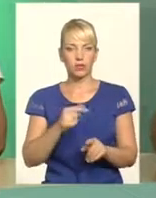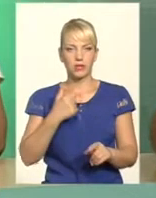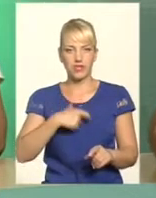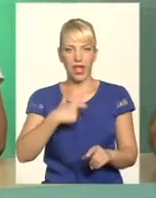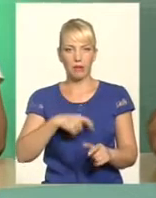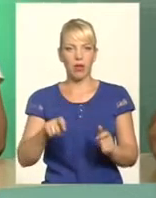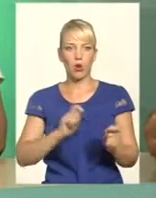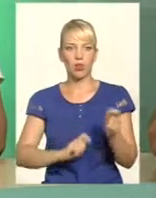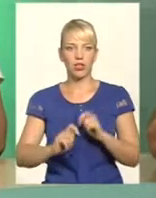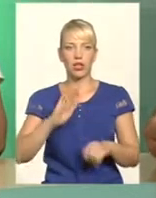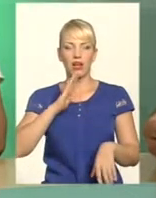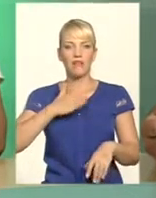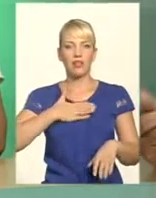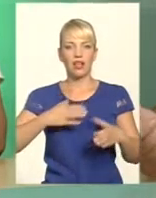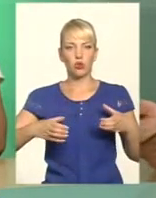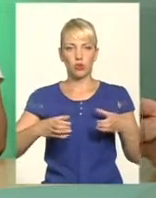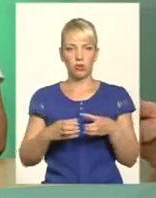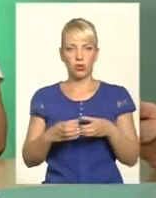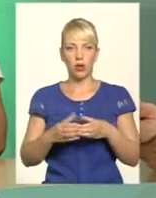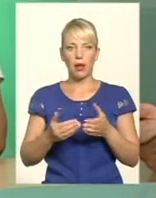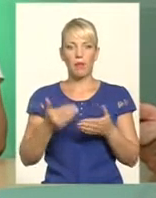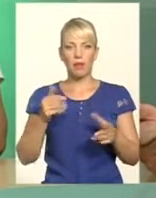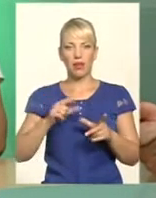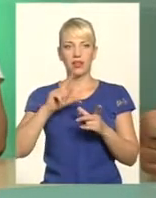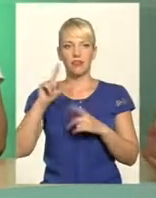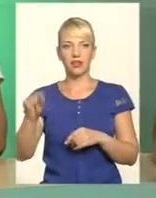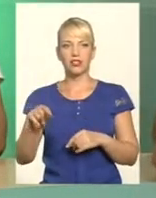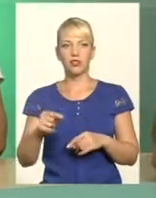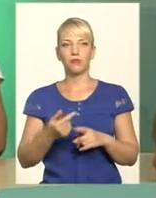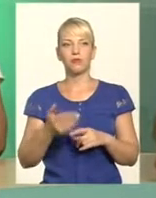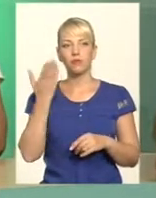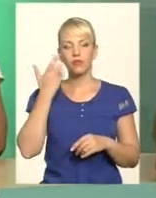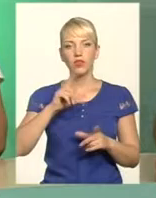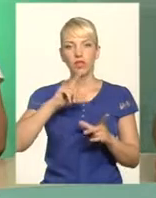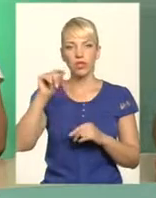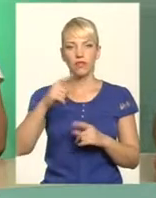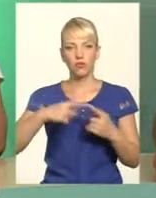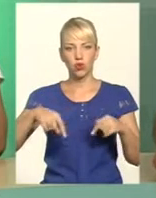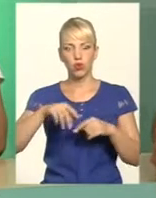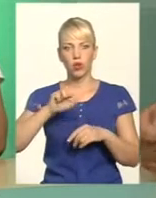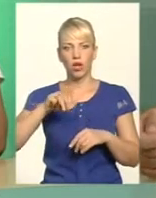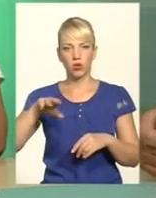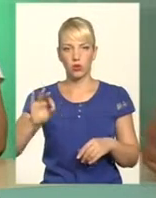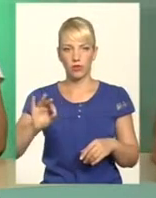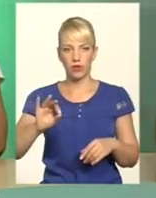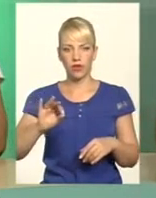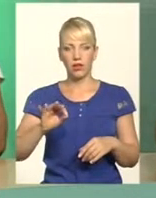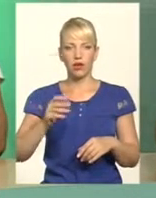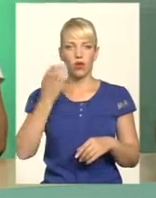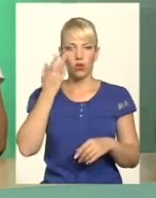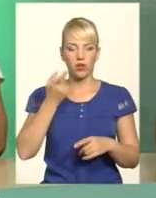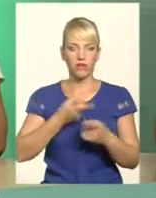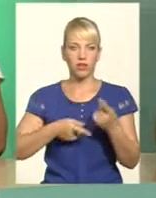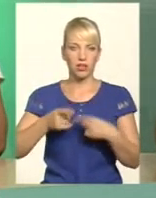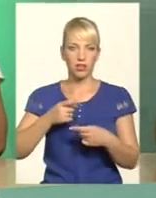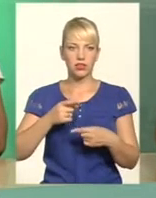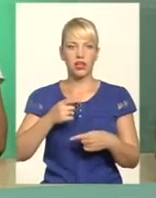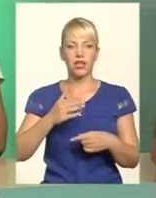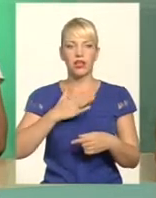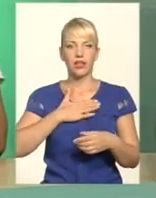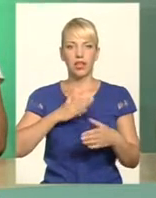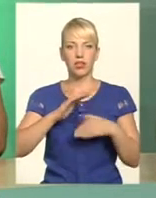в основному, я можу сказати, що перед виїздом, коли ми перед виїздом туди в зону АТО зверталися, то в основному наш